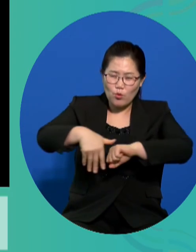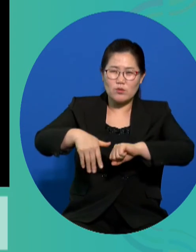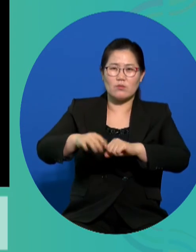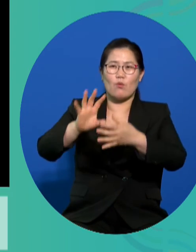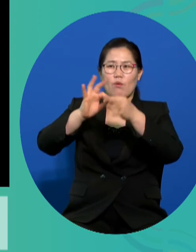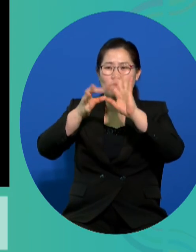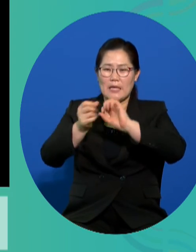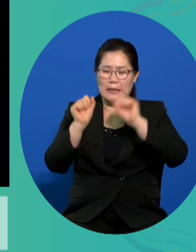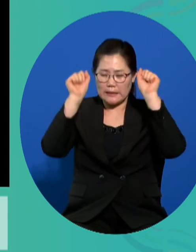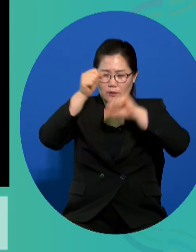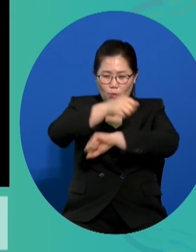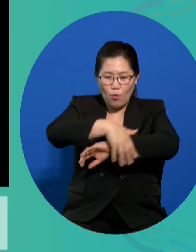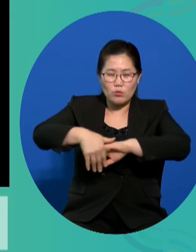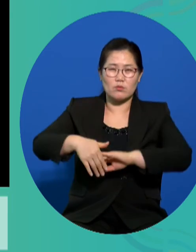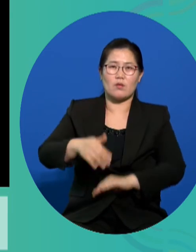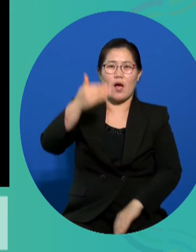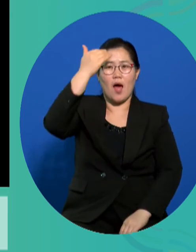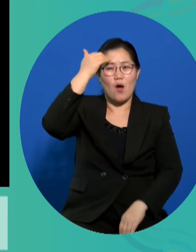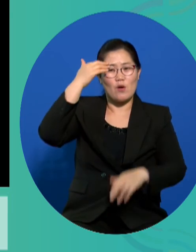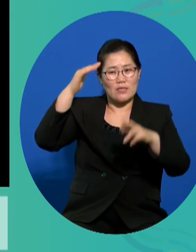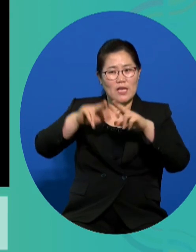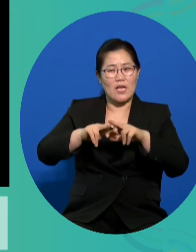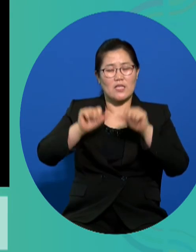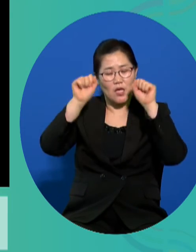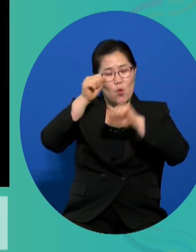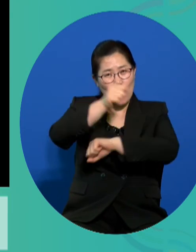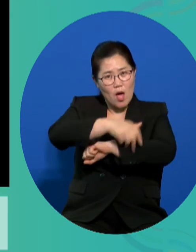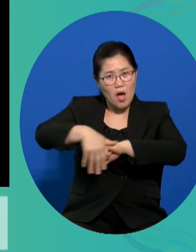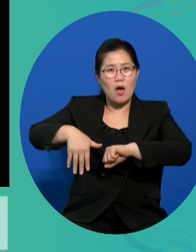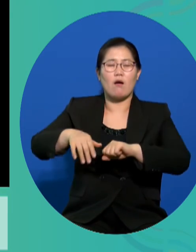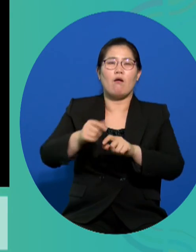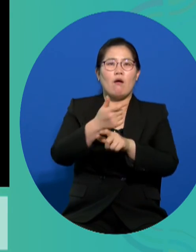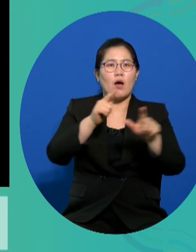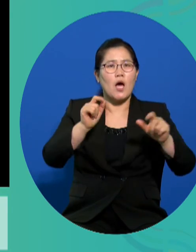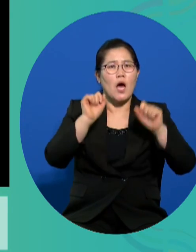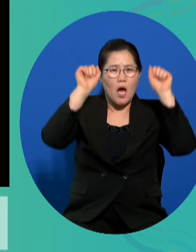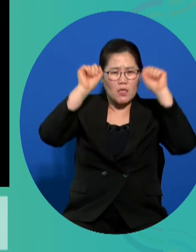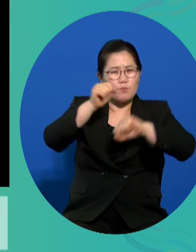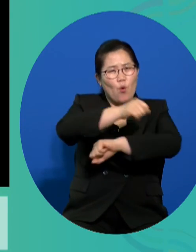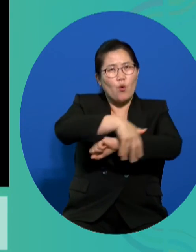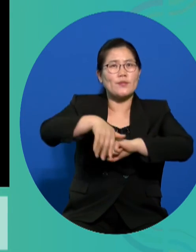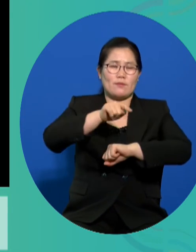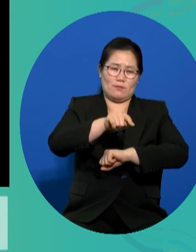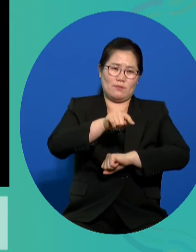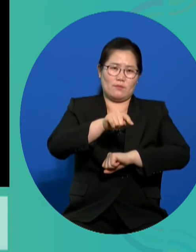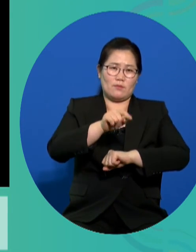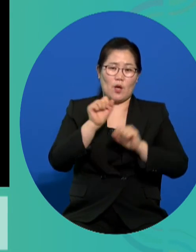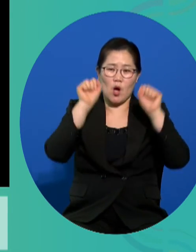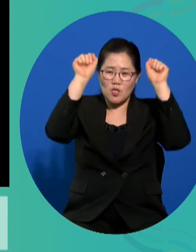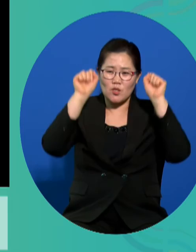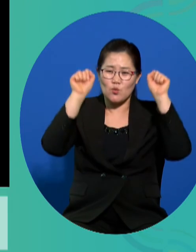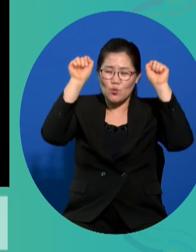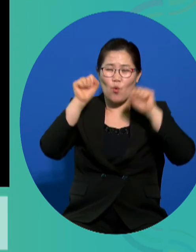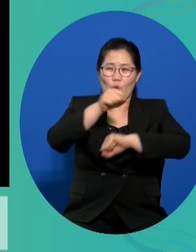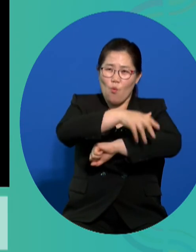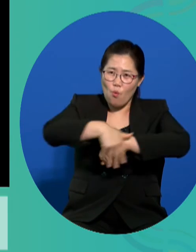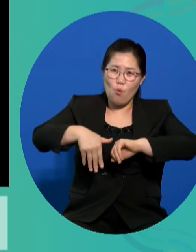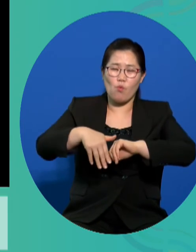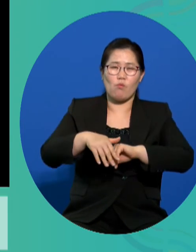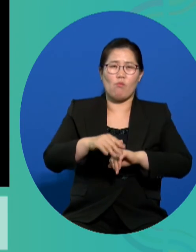스포츠입니다. 대한장애인체육회도 스포츠를 우리가 있는 그런 매개체죠. 우리가 여기도 다 스포츠를 통해서